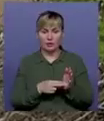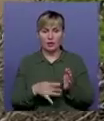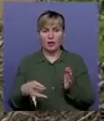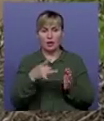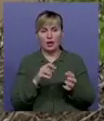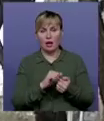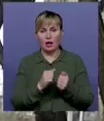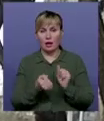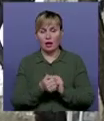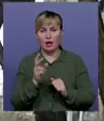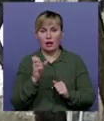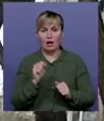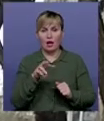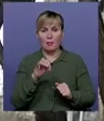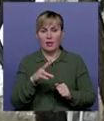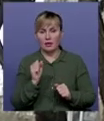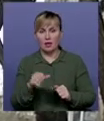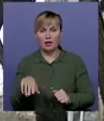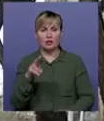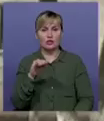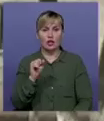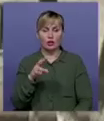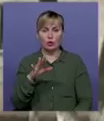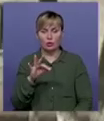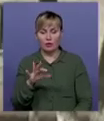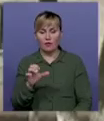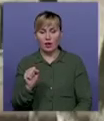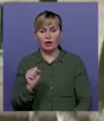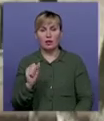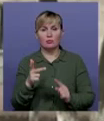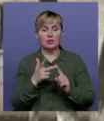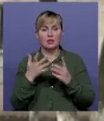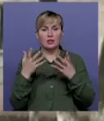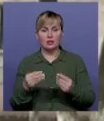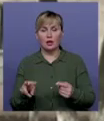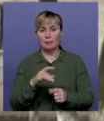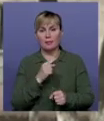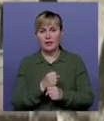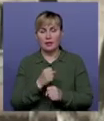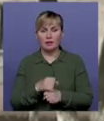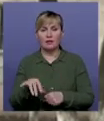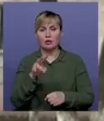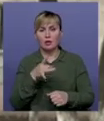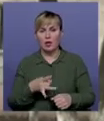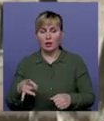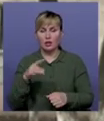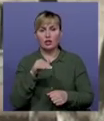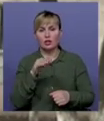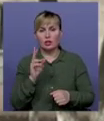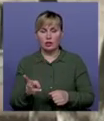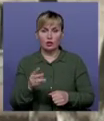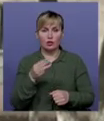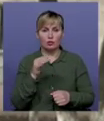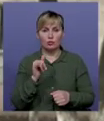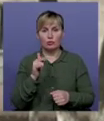район Каменки, Жандосова. По третьему дню мы делаем в Наурызбайском районе ЖК